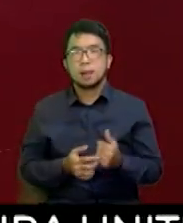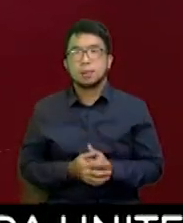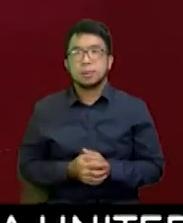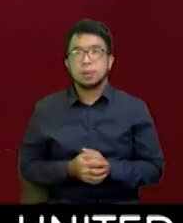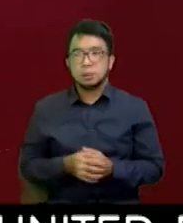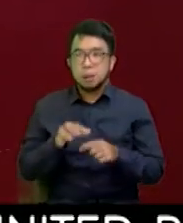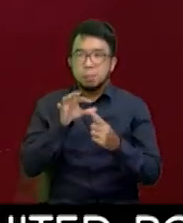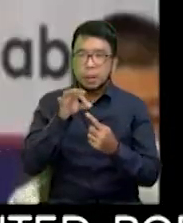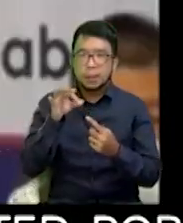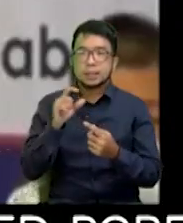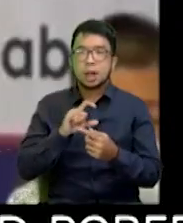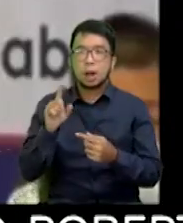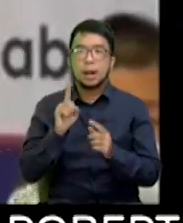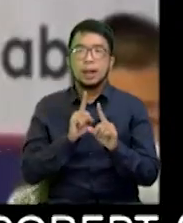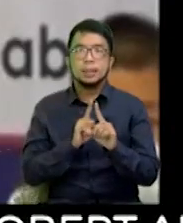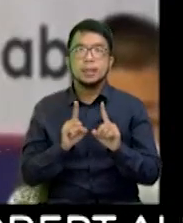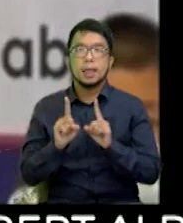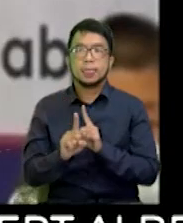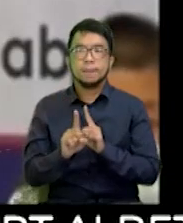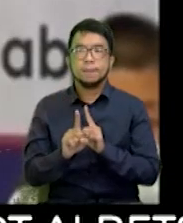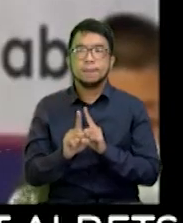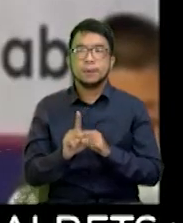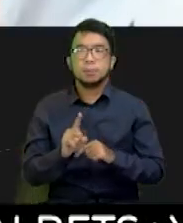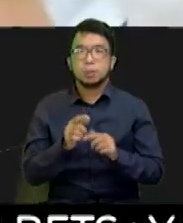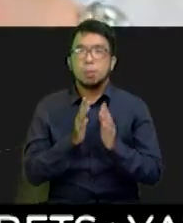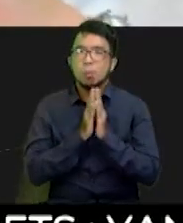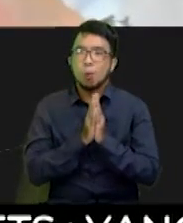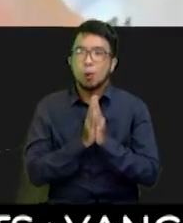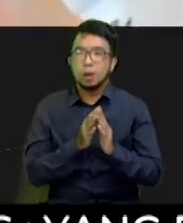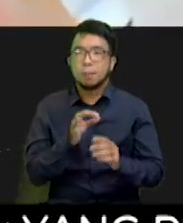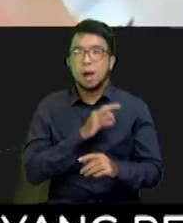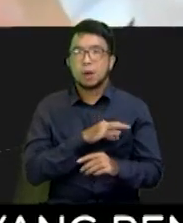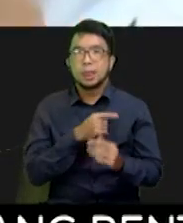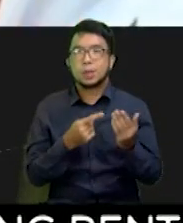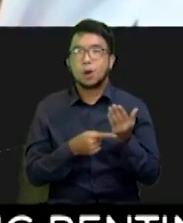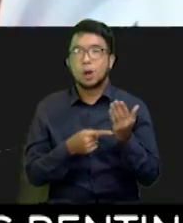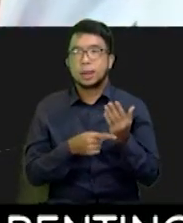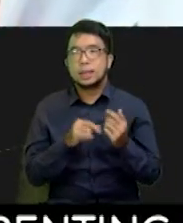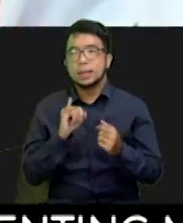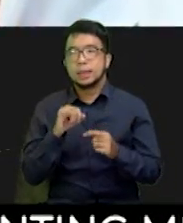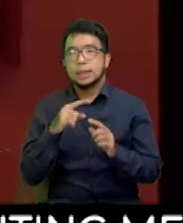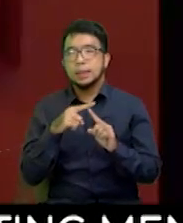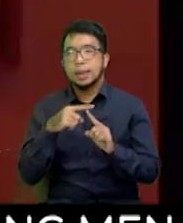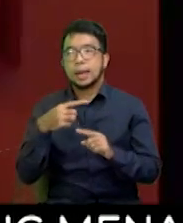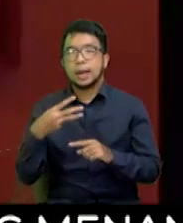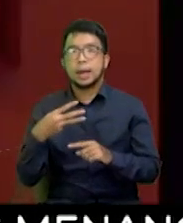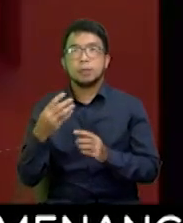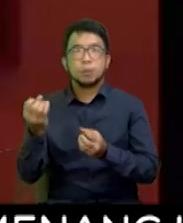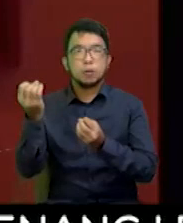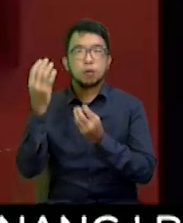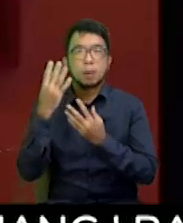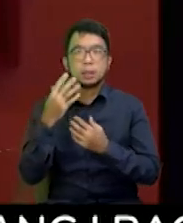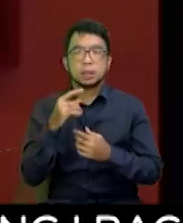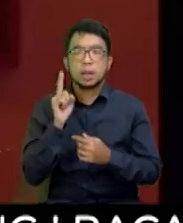anggota legislatif. Pengurus dan kader juga diminta untuk memanfaatkan teknologi informasi, termasuk mengikuti webinar yang membangun